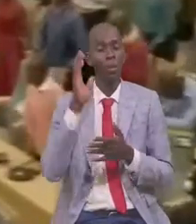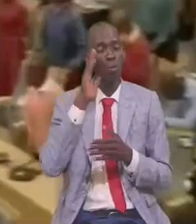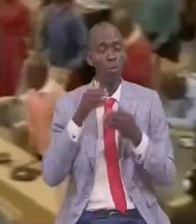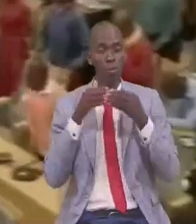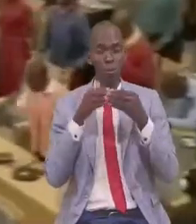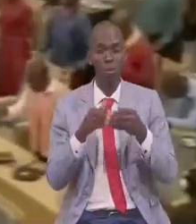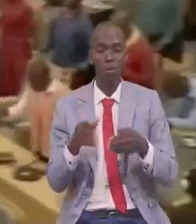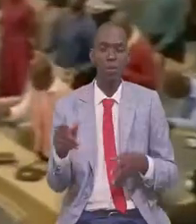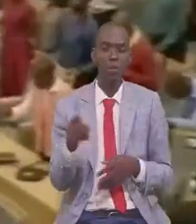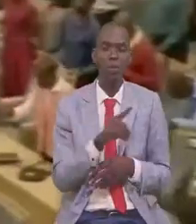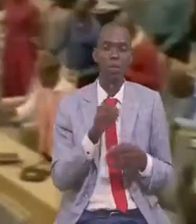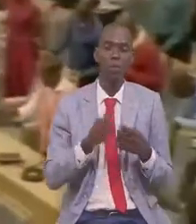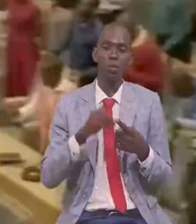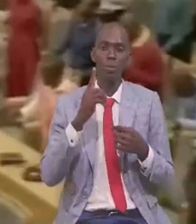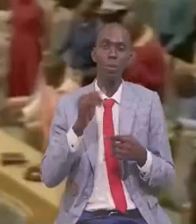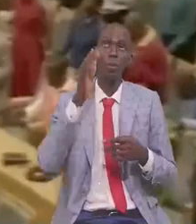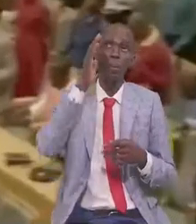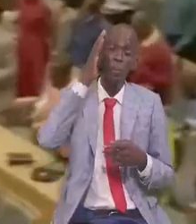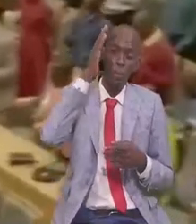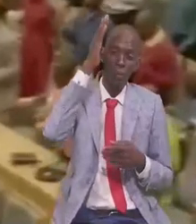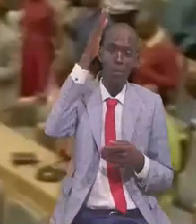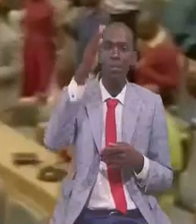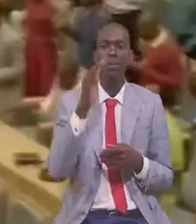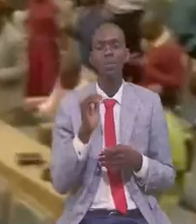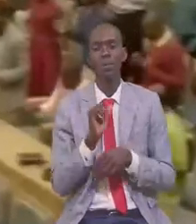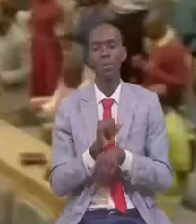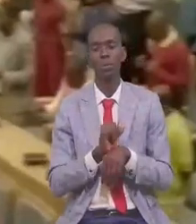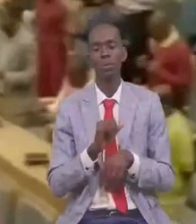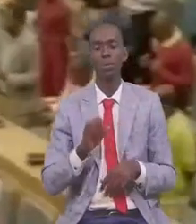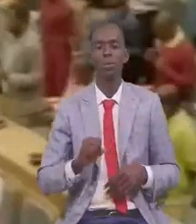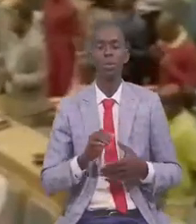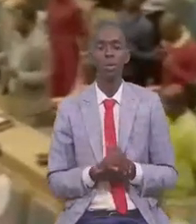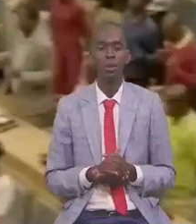Qui te permettront d'aller dans les engagements futurs.